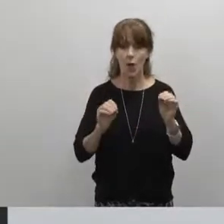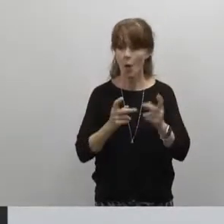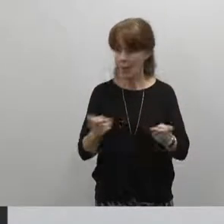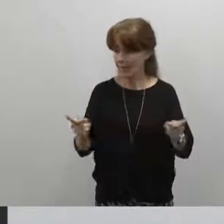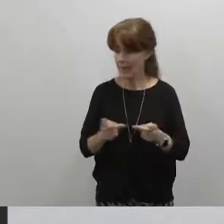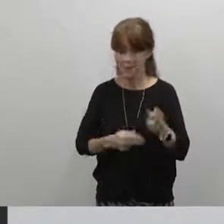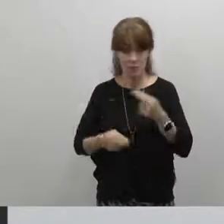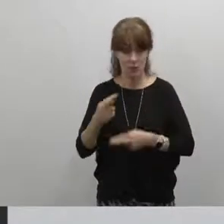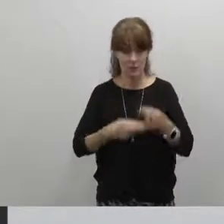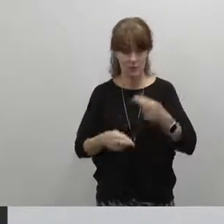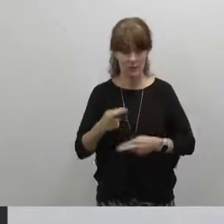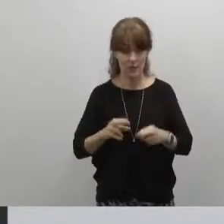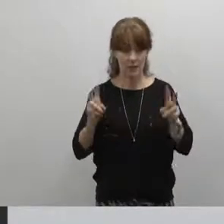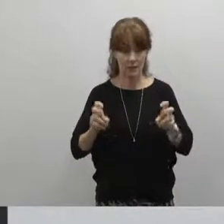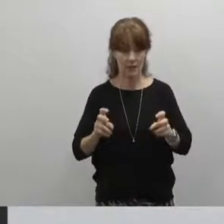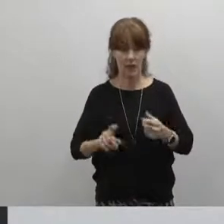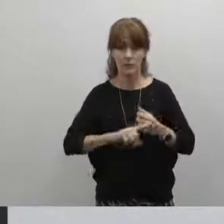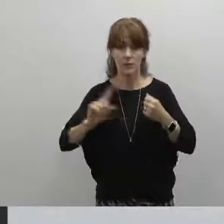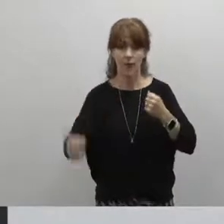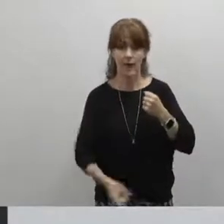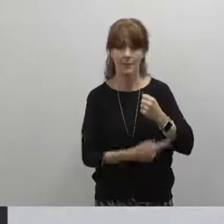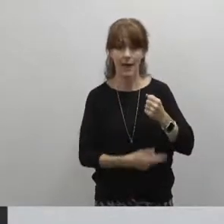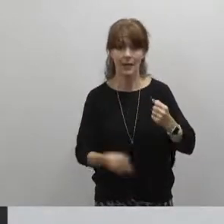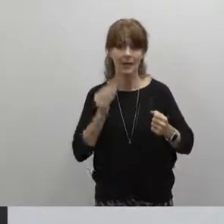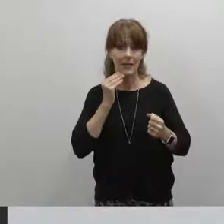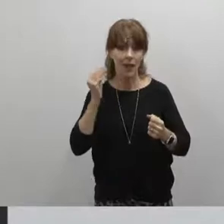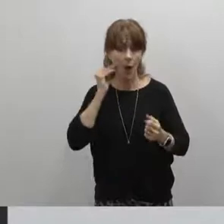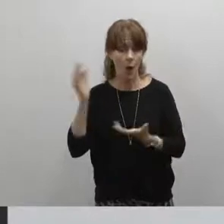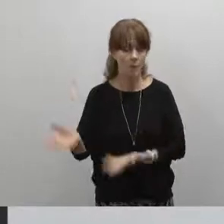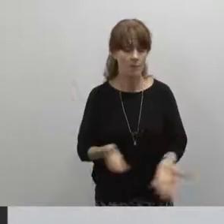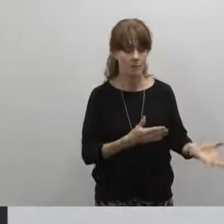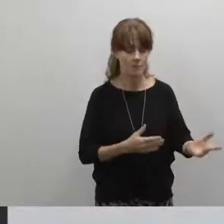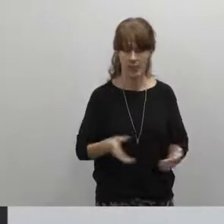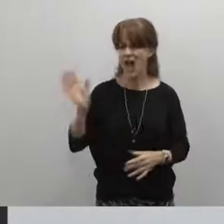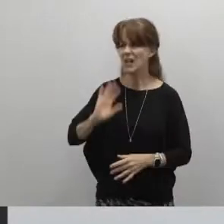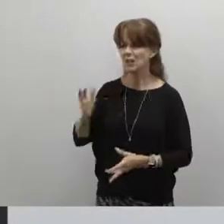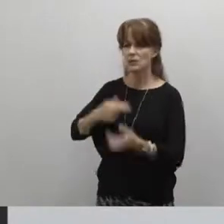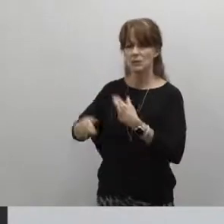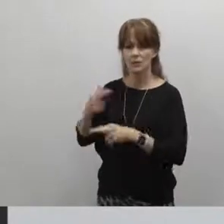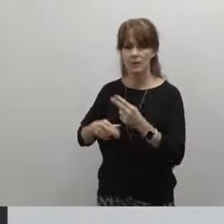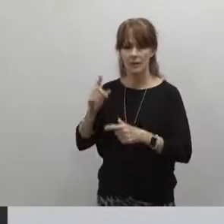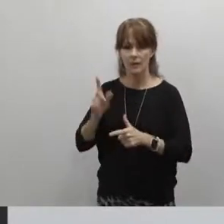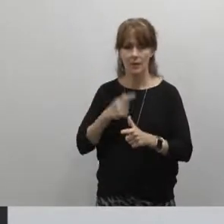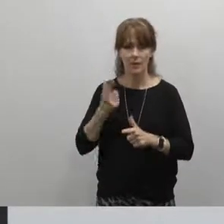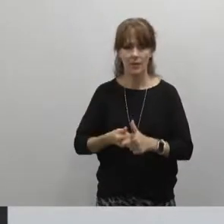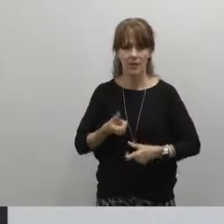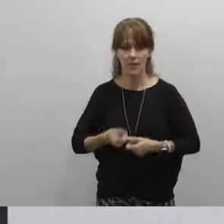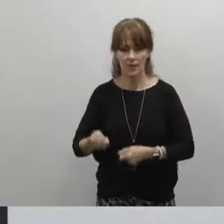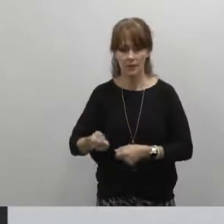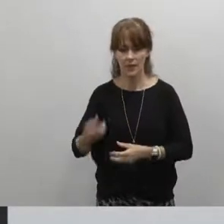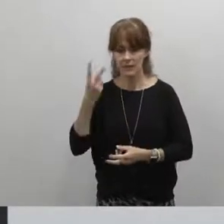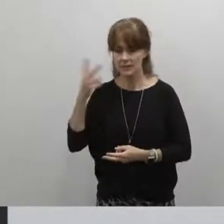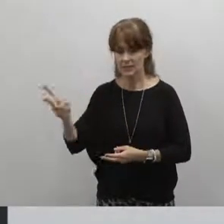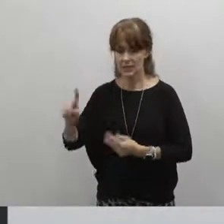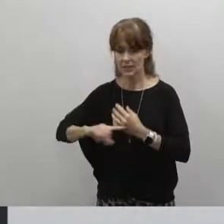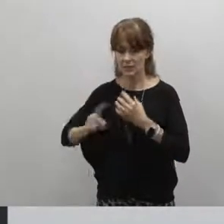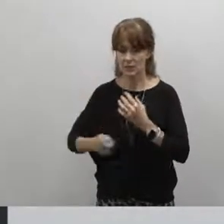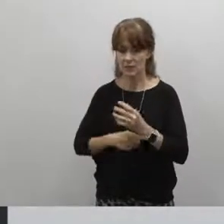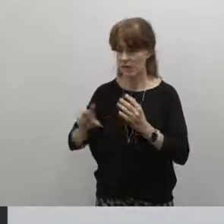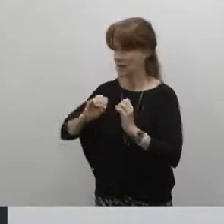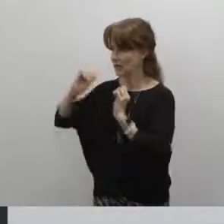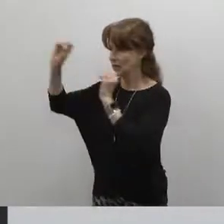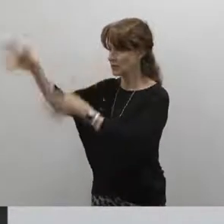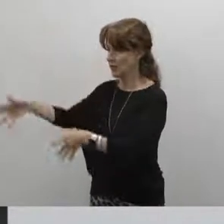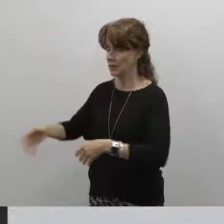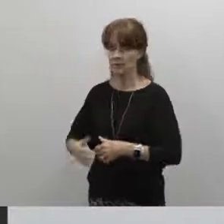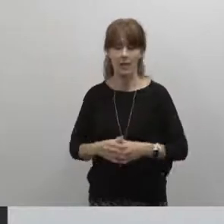cứ thà xa lá riêng khá miền bánh hà lùm ba khăn ông ca prao prao rô bò xa lãng vinh năng